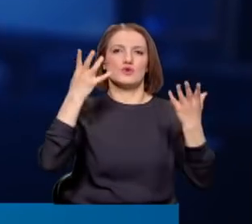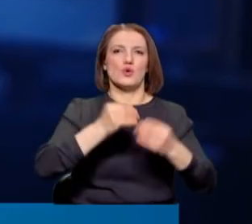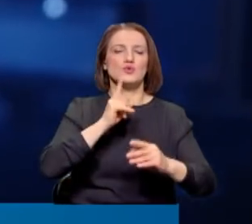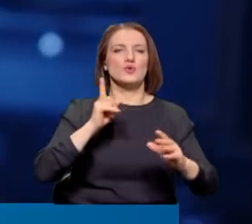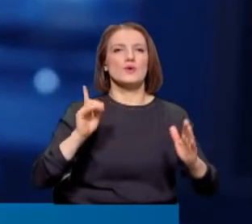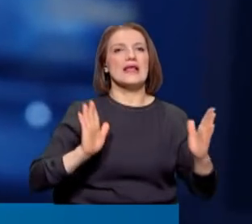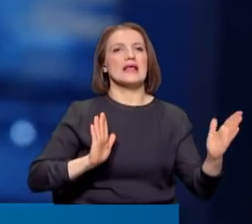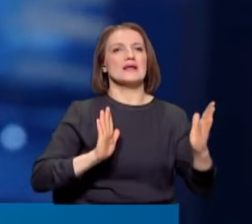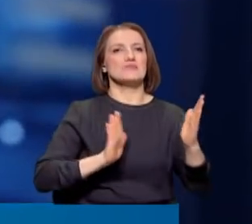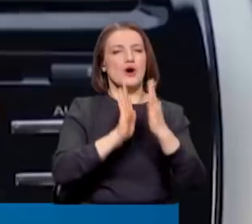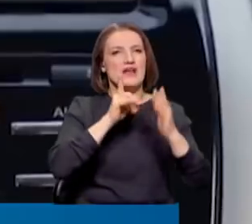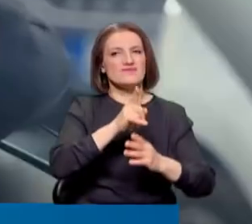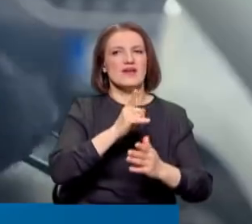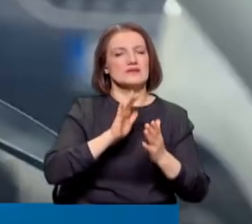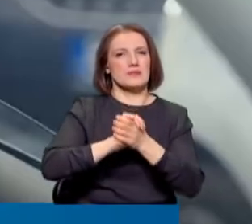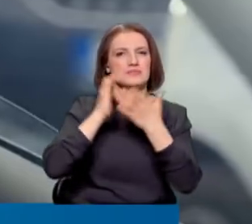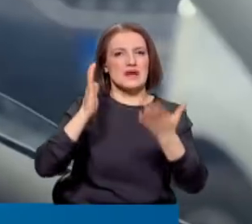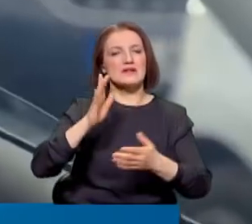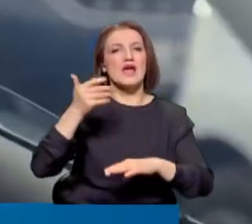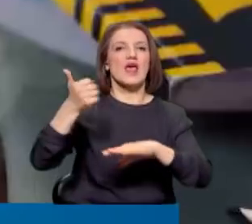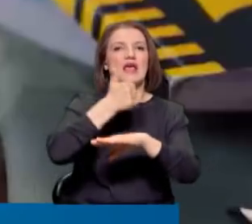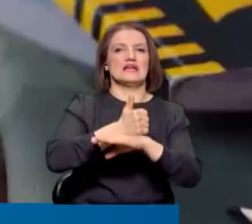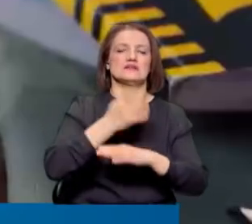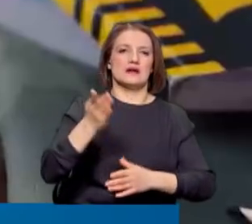tepki muhalefetten örgü var